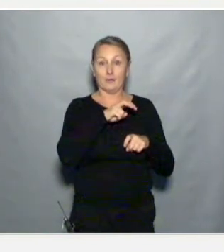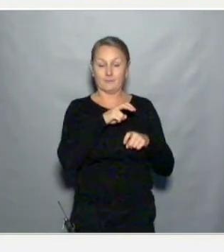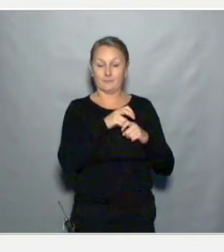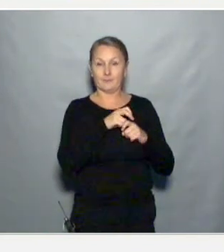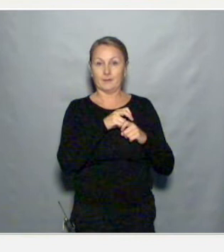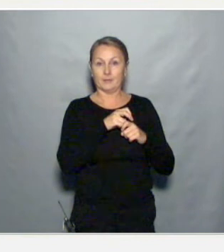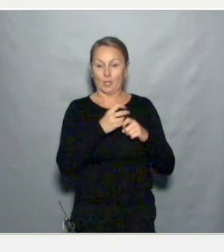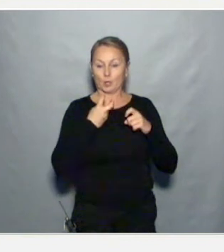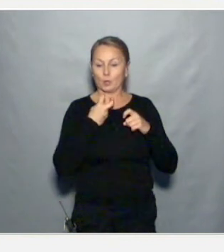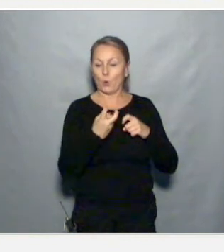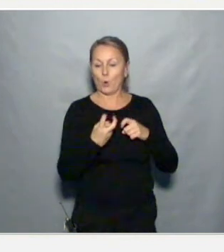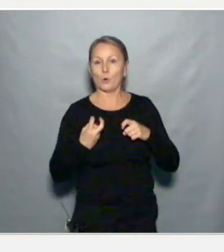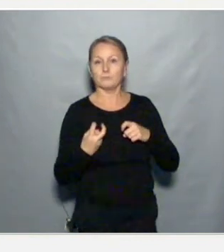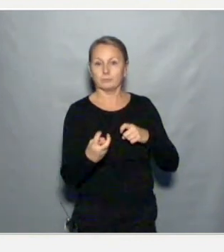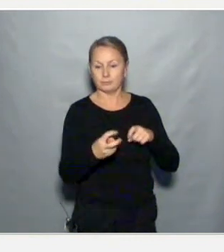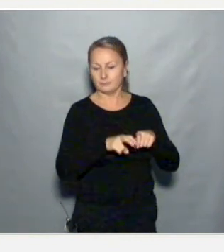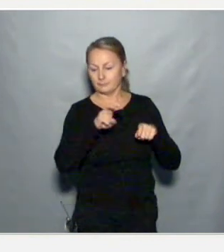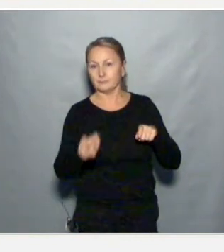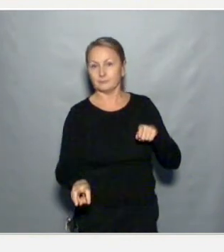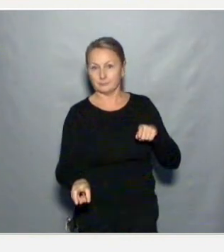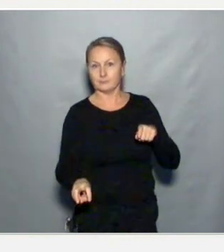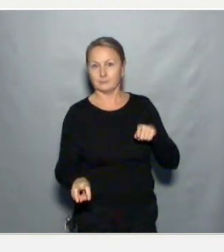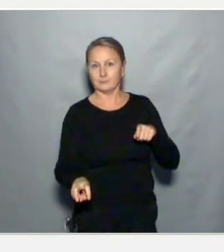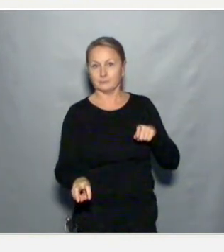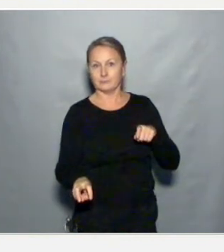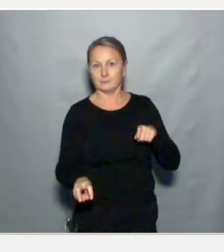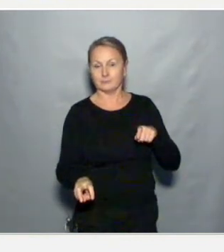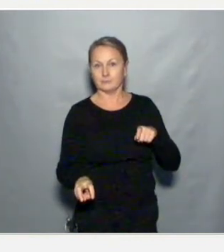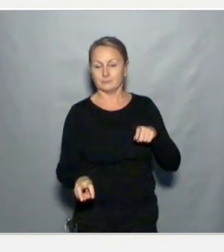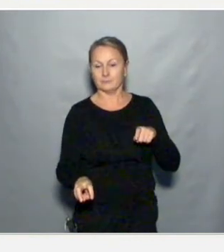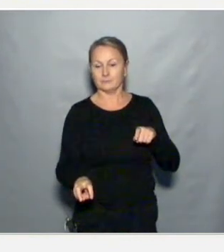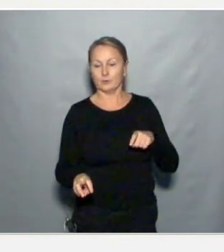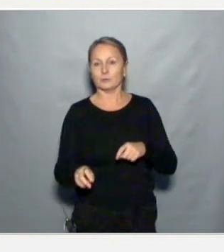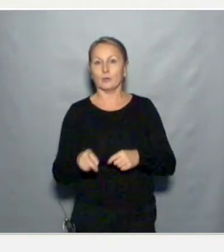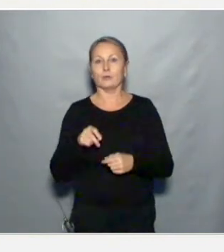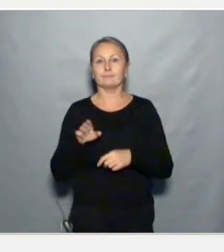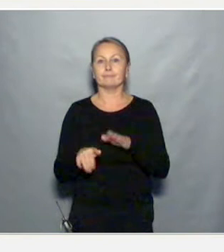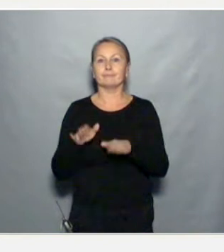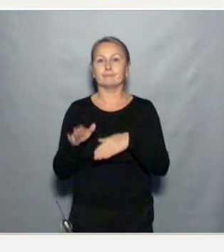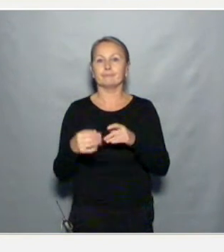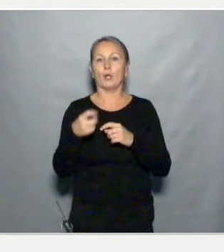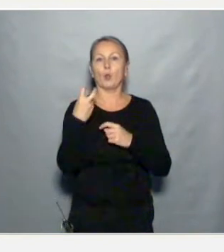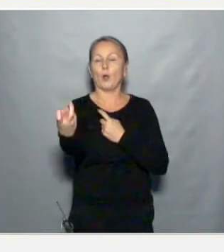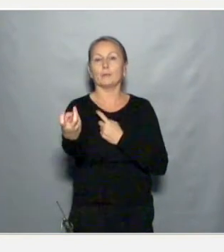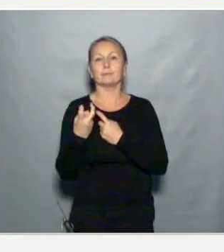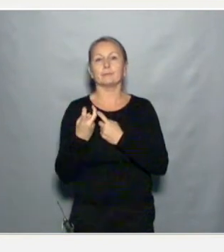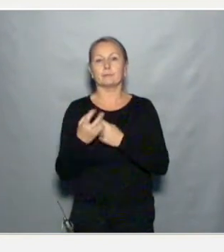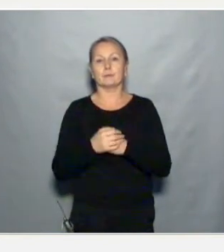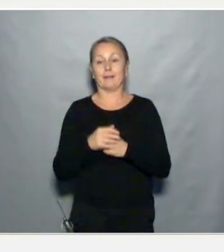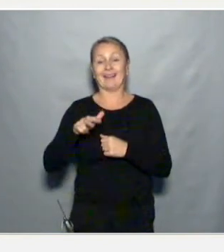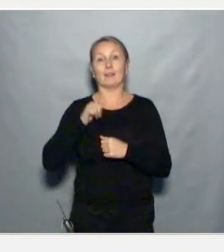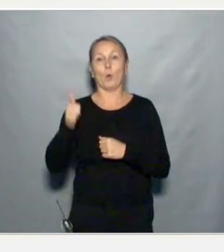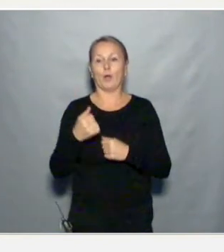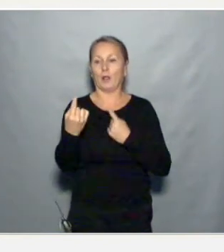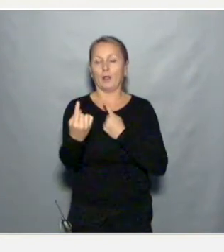en tågräls i min hemkommun och så gick jag mot ett ankommande tåg. Och då var jag som sagt 13